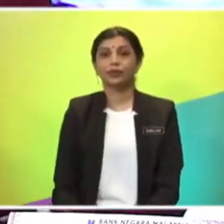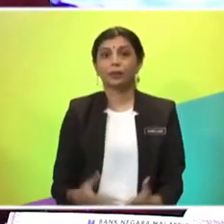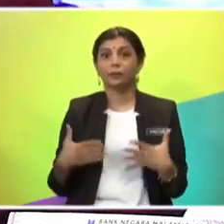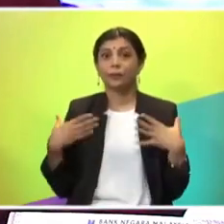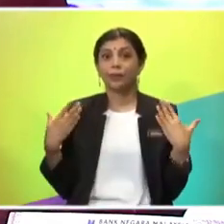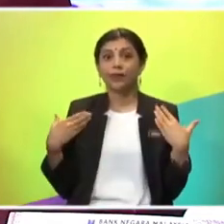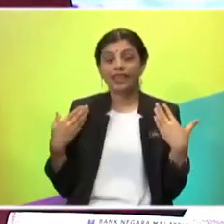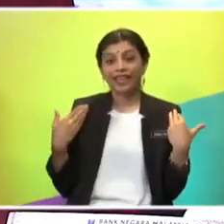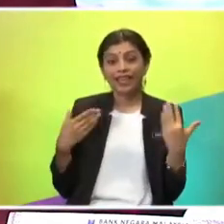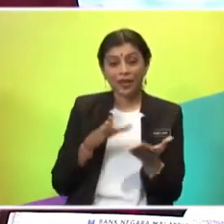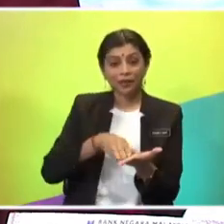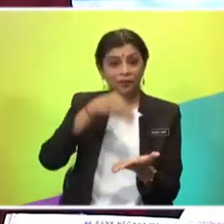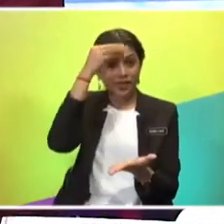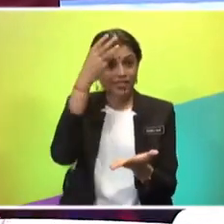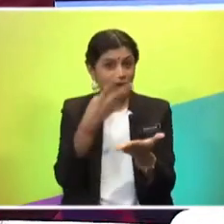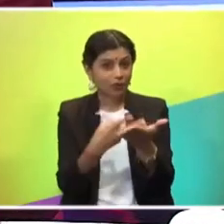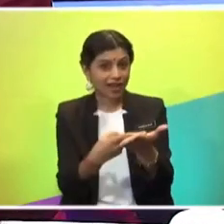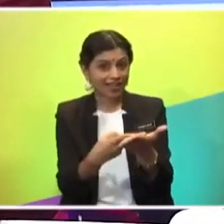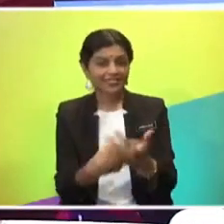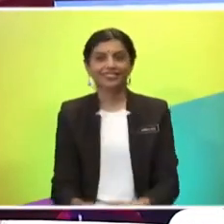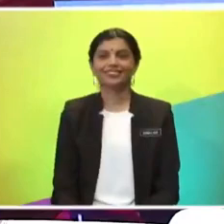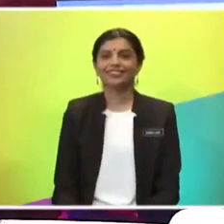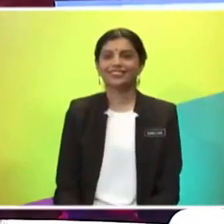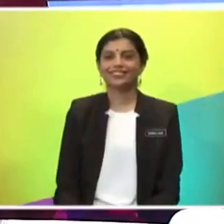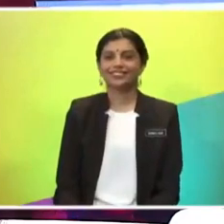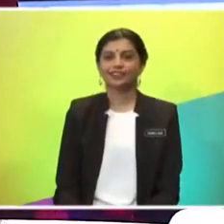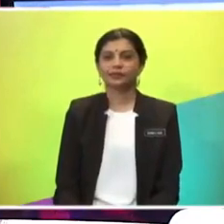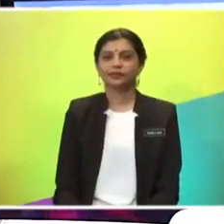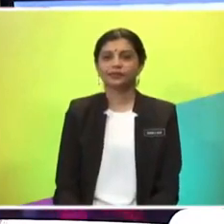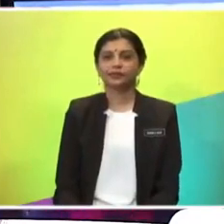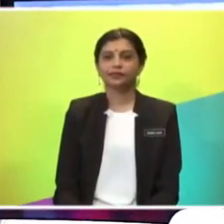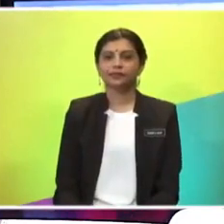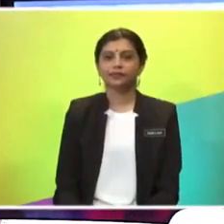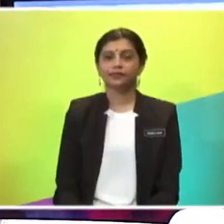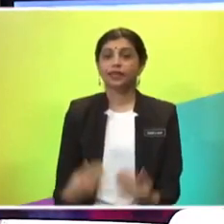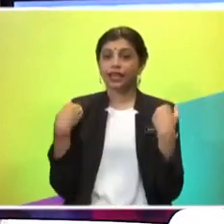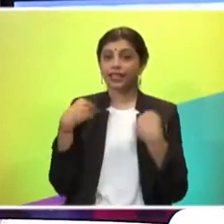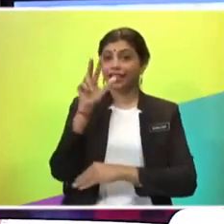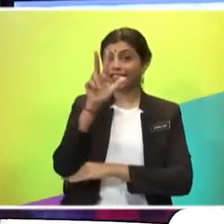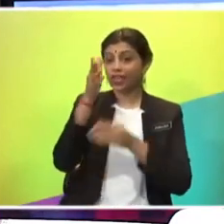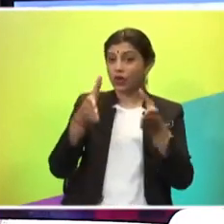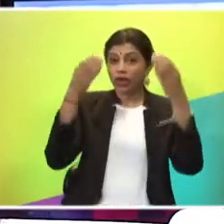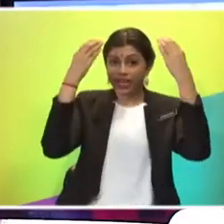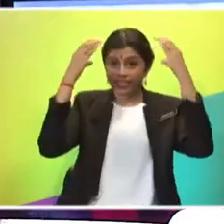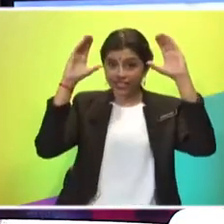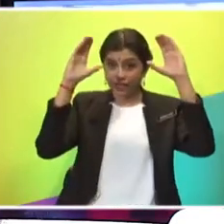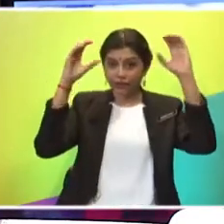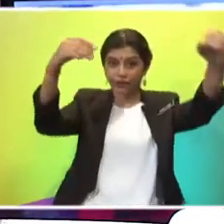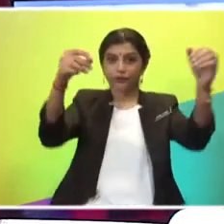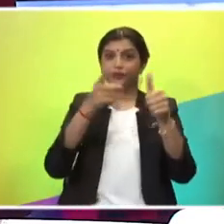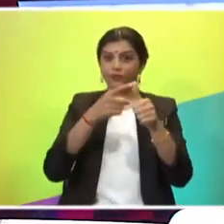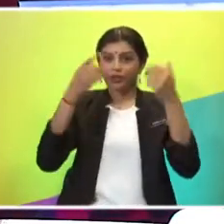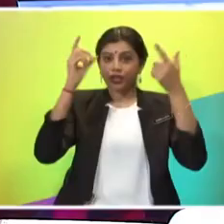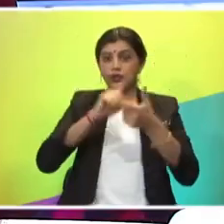kita bersama dengan guru yang bersama-sama kita pada pagi ini. Kita ada guru Cikgu Mas Diana Abdul Rashid dan